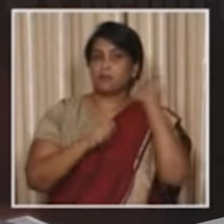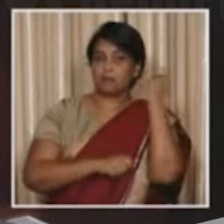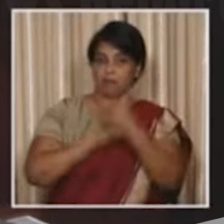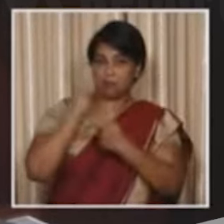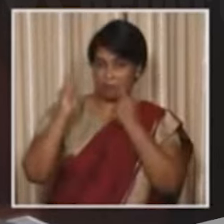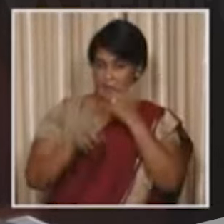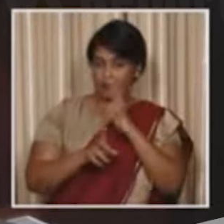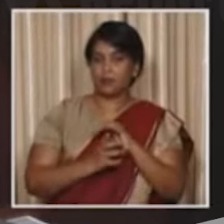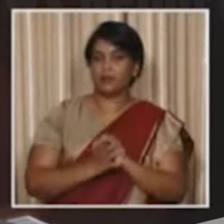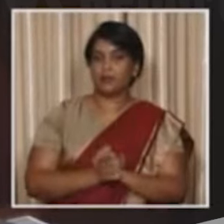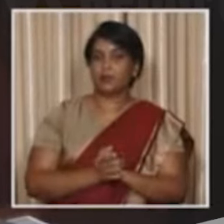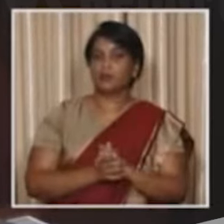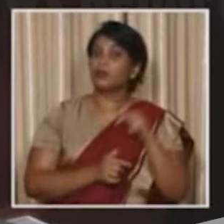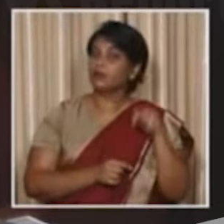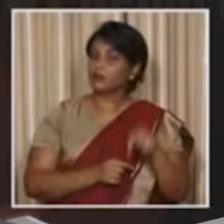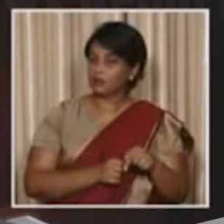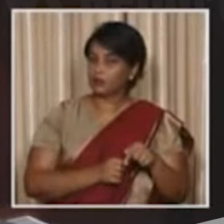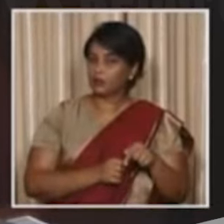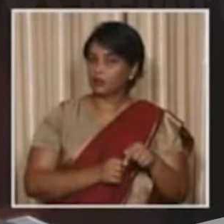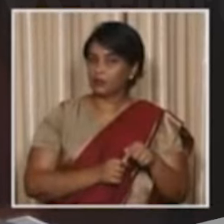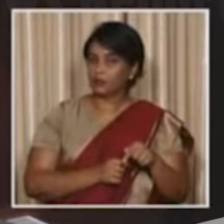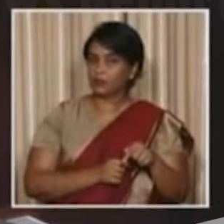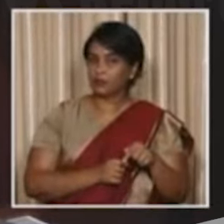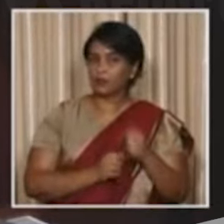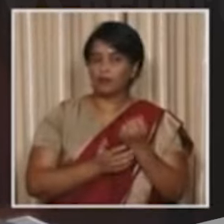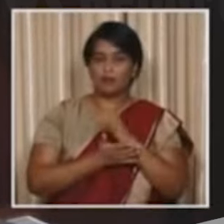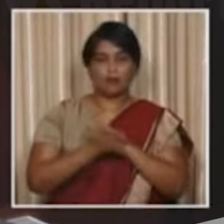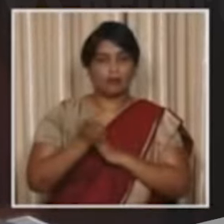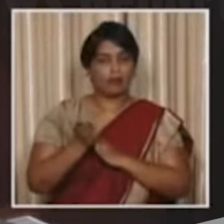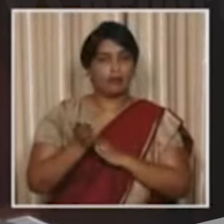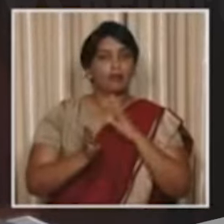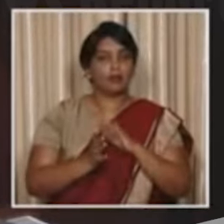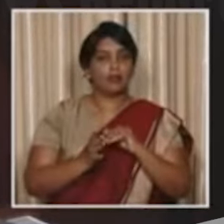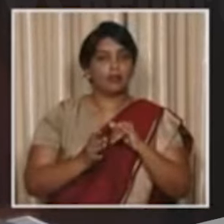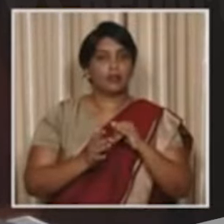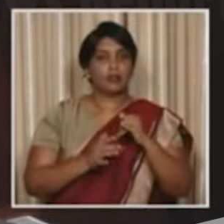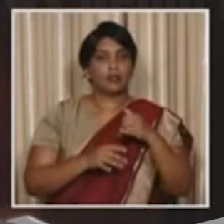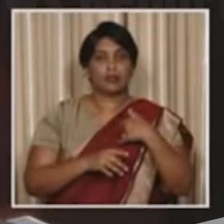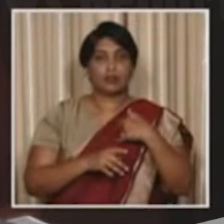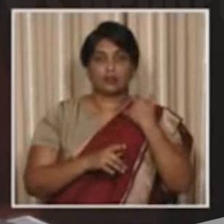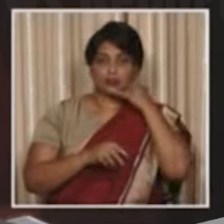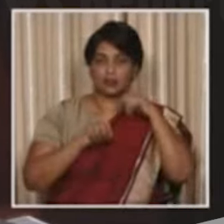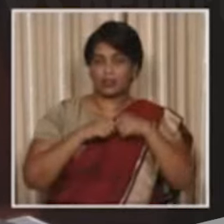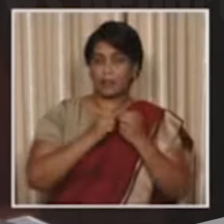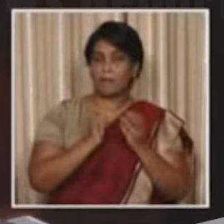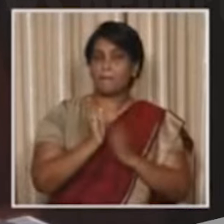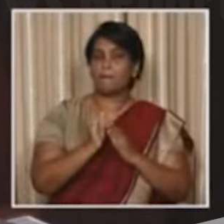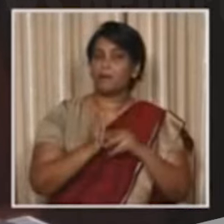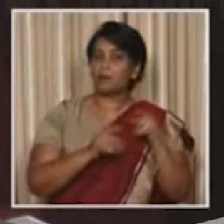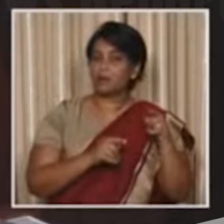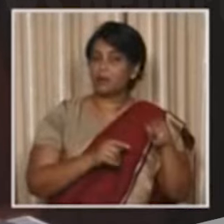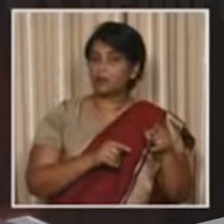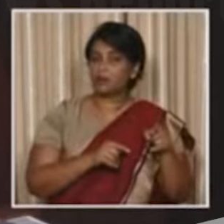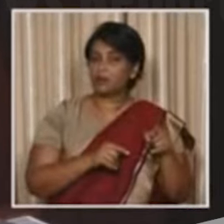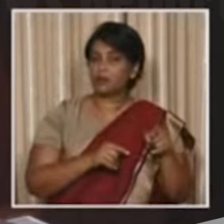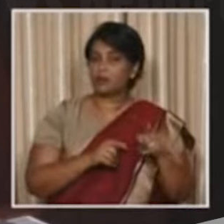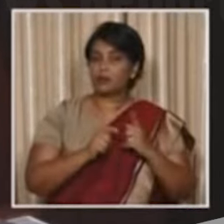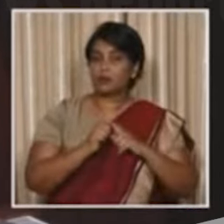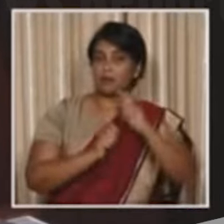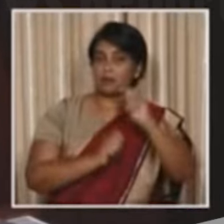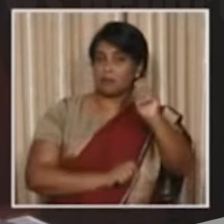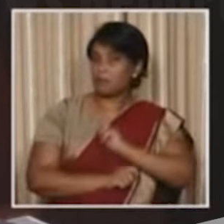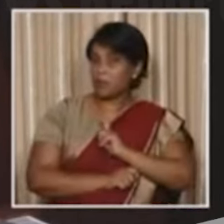වුණා. මෙහිදී පෙත්සම් කරුවන් වුණු සමගි බුද්ධි මණ්ඩපයේ සාමාජිකයින් ඒ අයට වන්දි